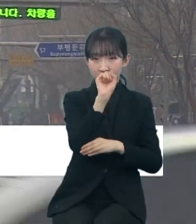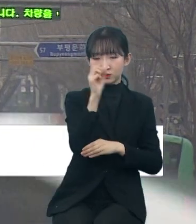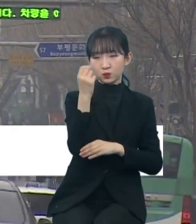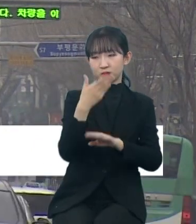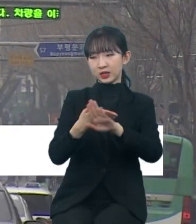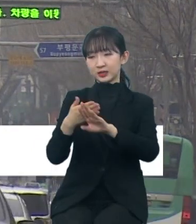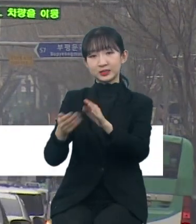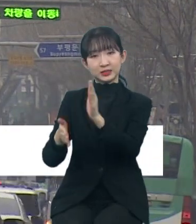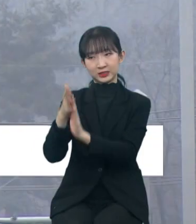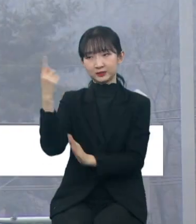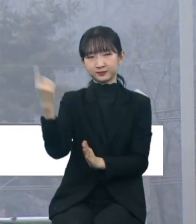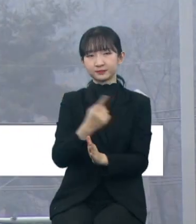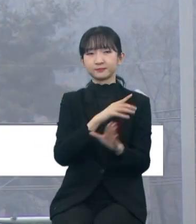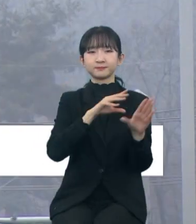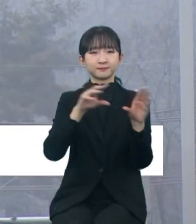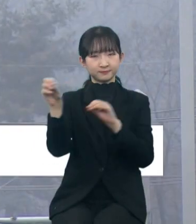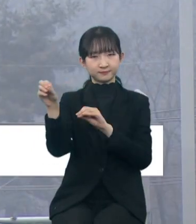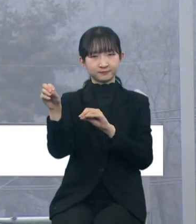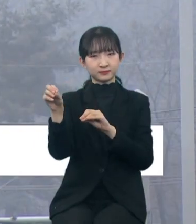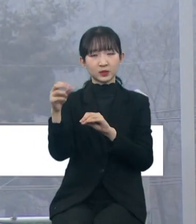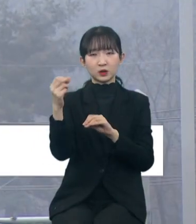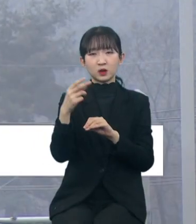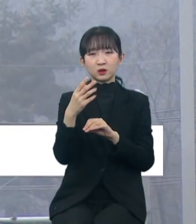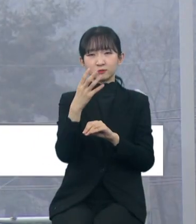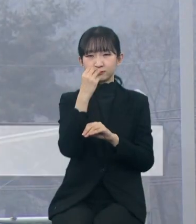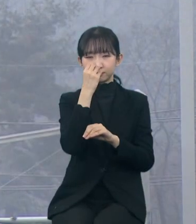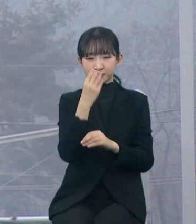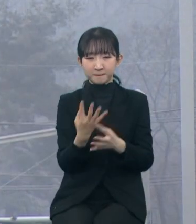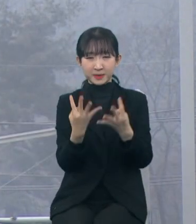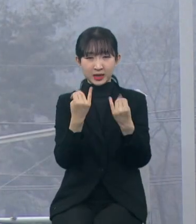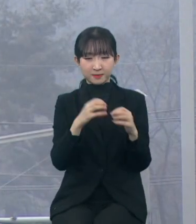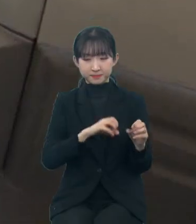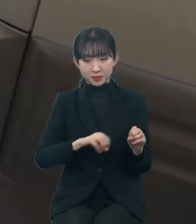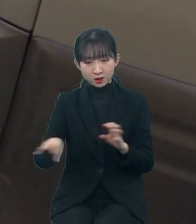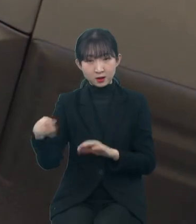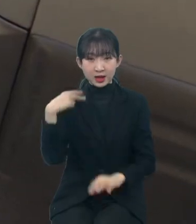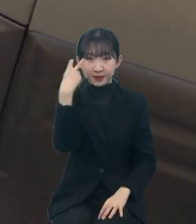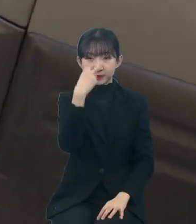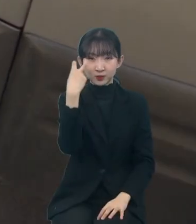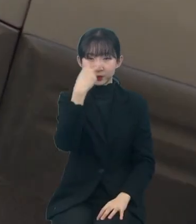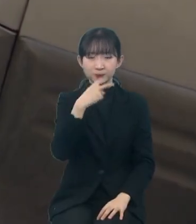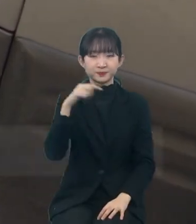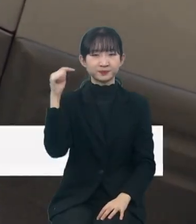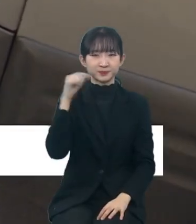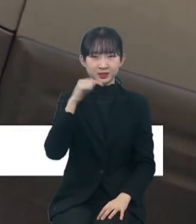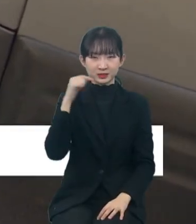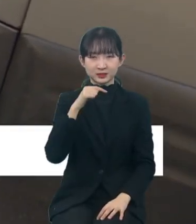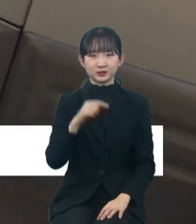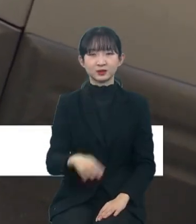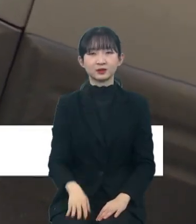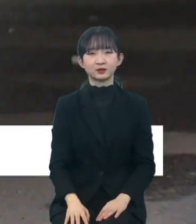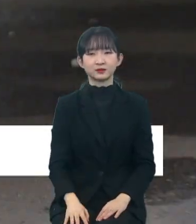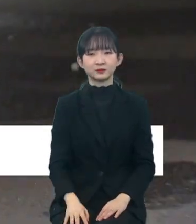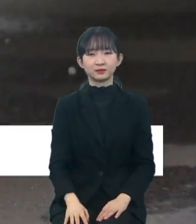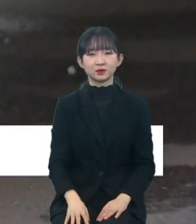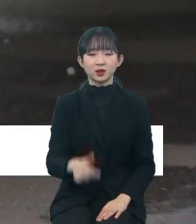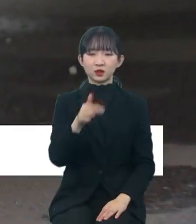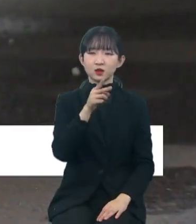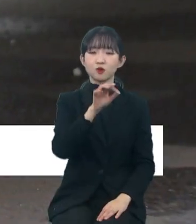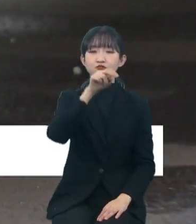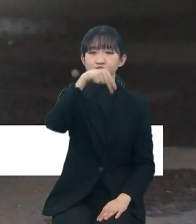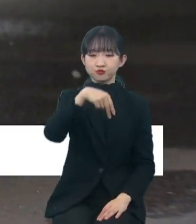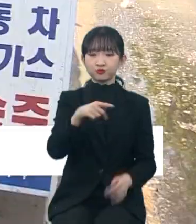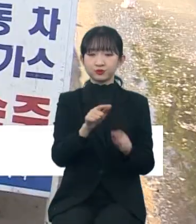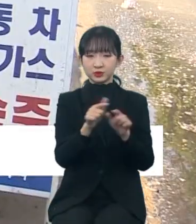금지되고 오염물질 다량 배출 사업장의 감시가 강화됩니다. 산업 부문에선 발전, 경유 10개사와